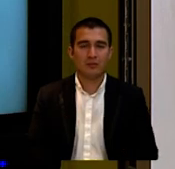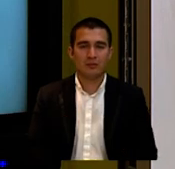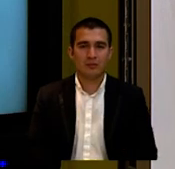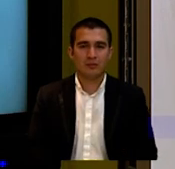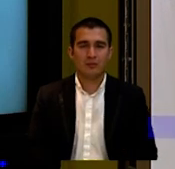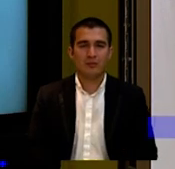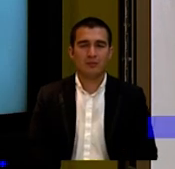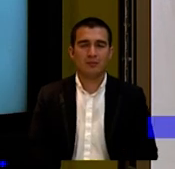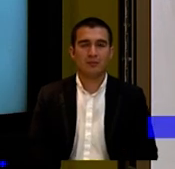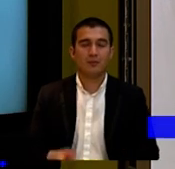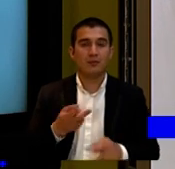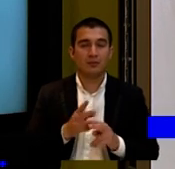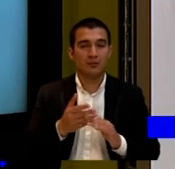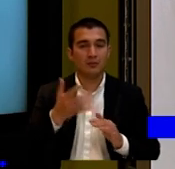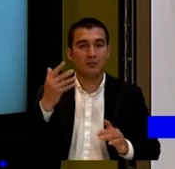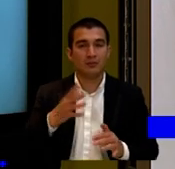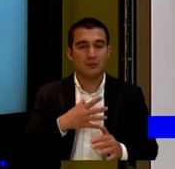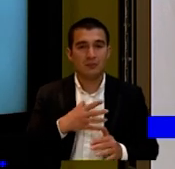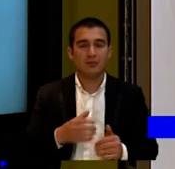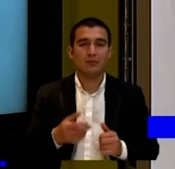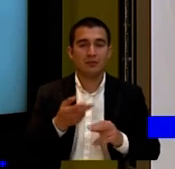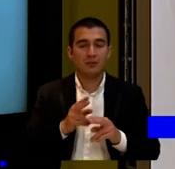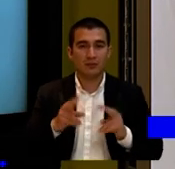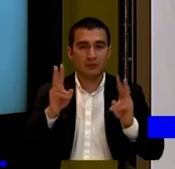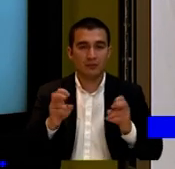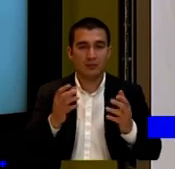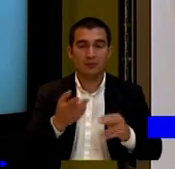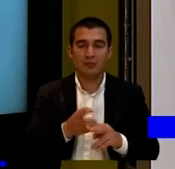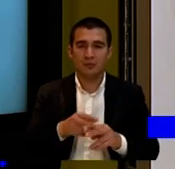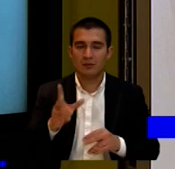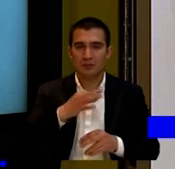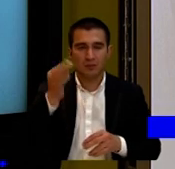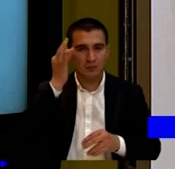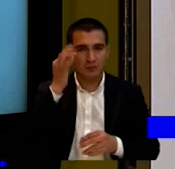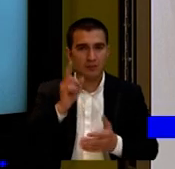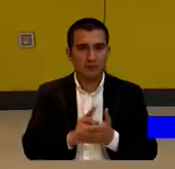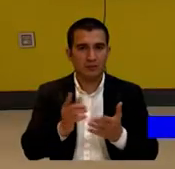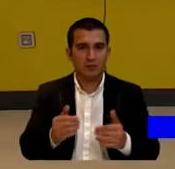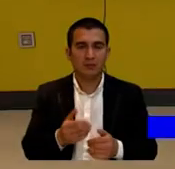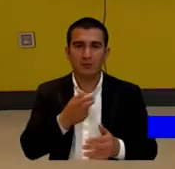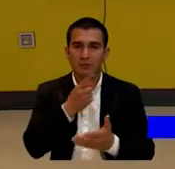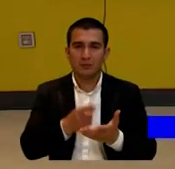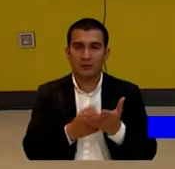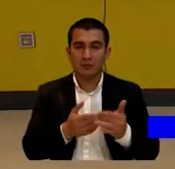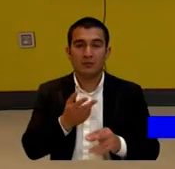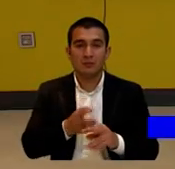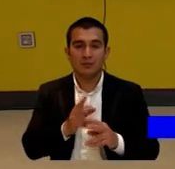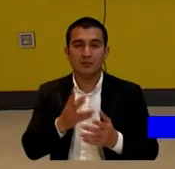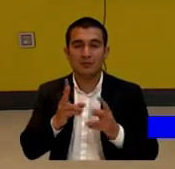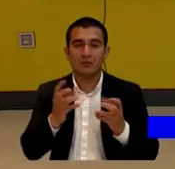Келің өткен дәрсдәге мағзуымызның мұстахкемләп оламыз. Савал, қайсы